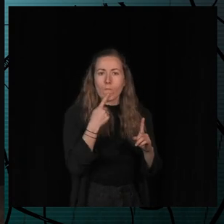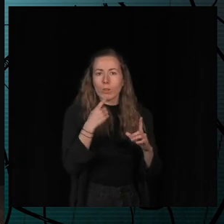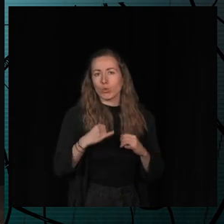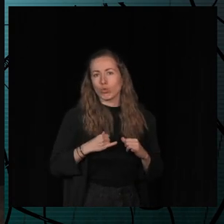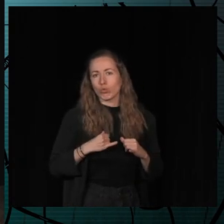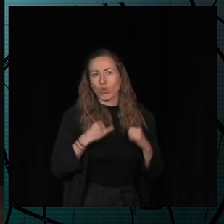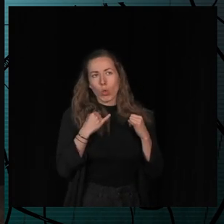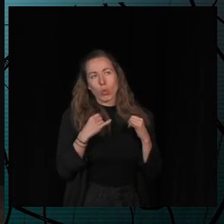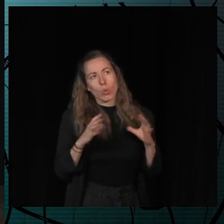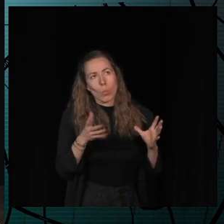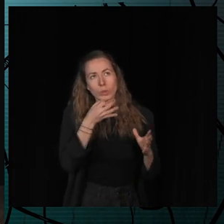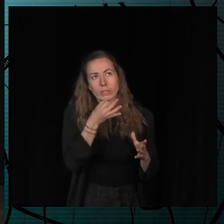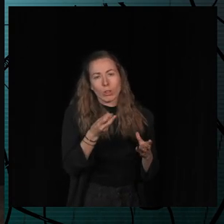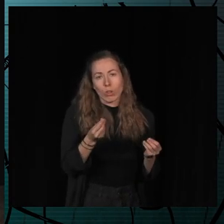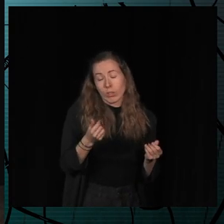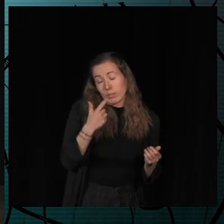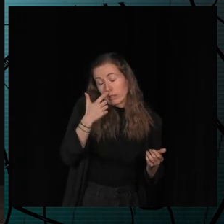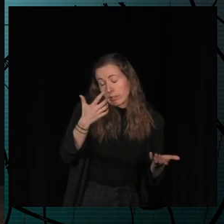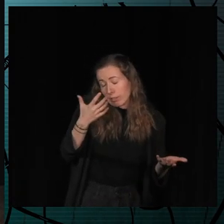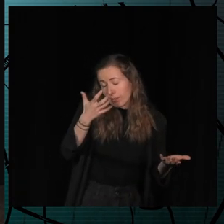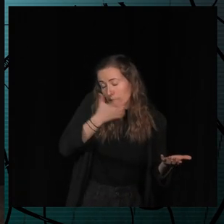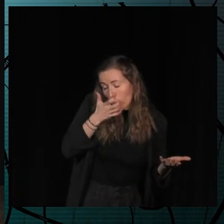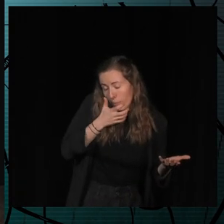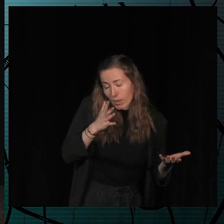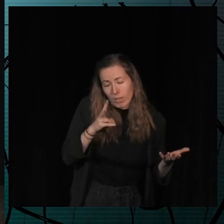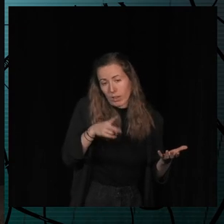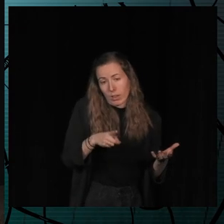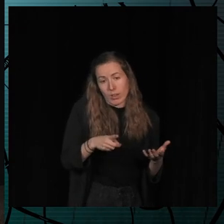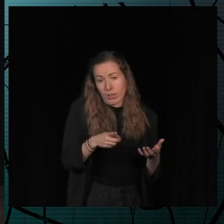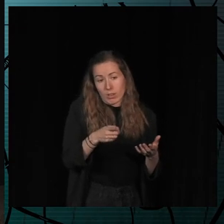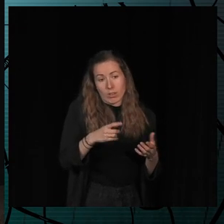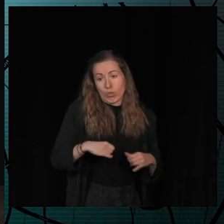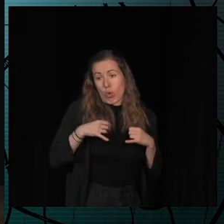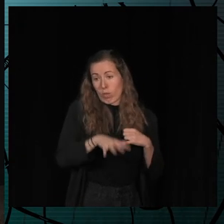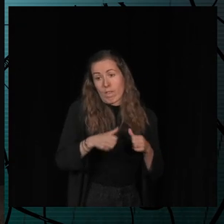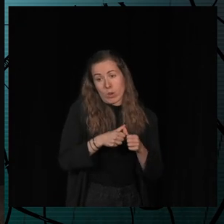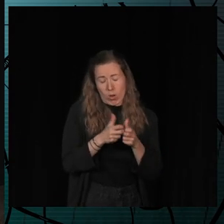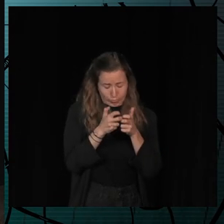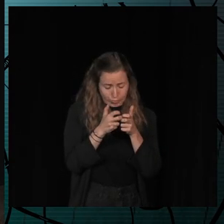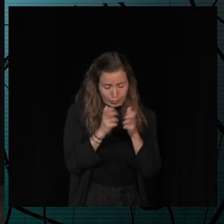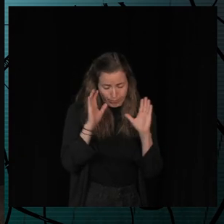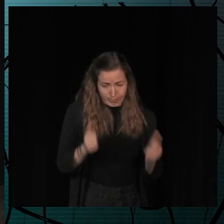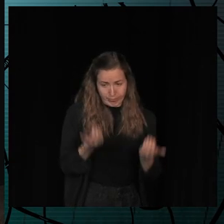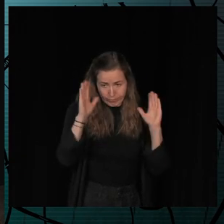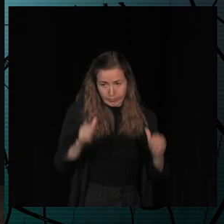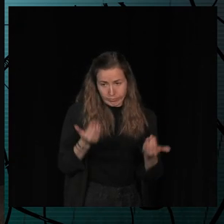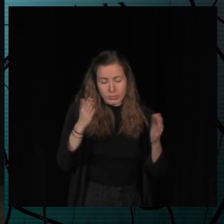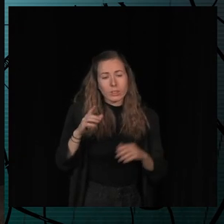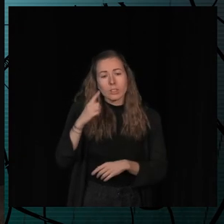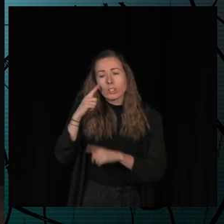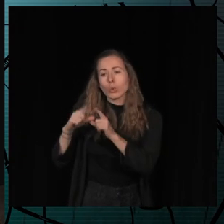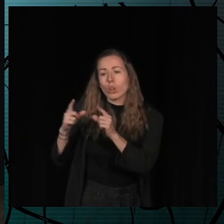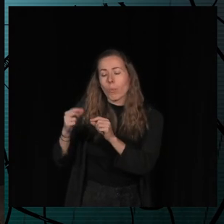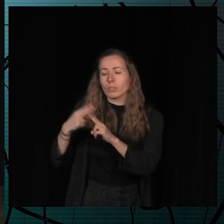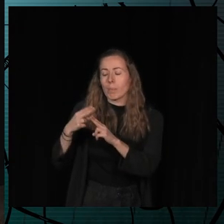disons de manière finalement terrible vont un moment ne faire plus que jouer euh c'est ce que les Japonais appellent les